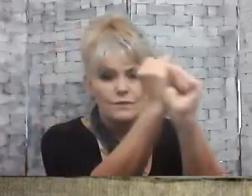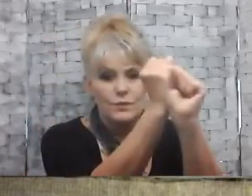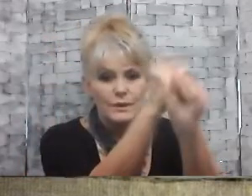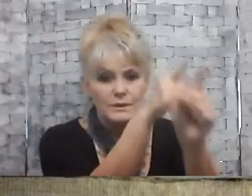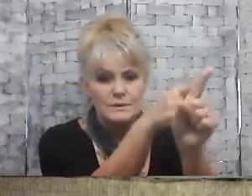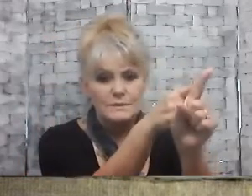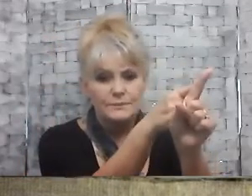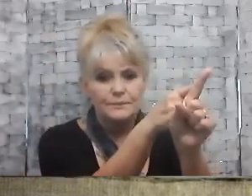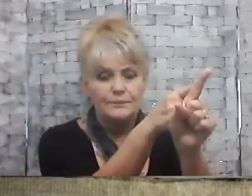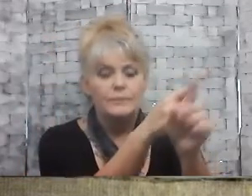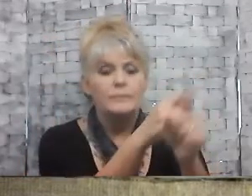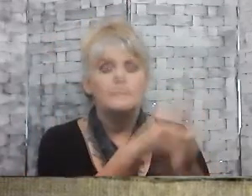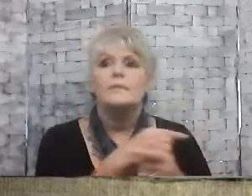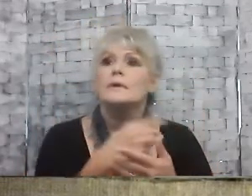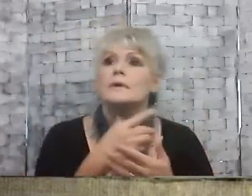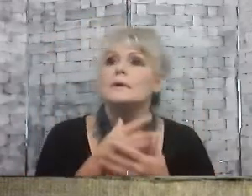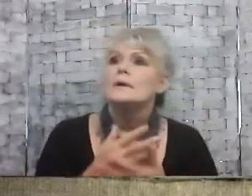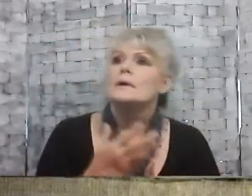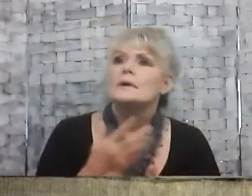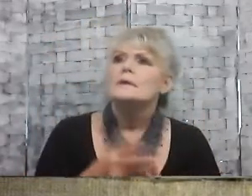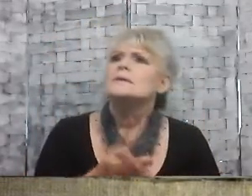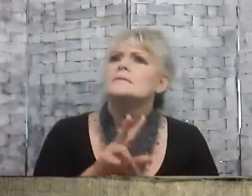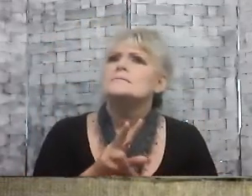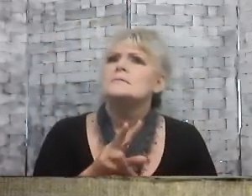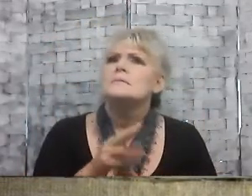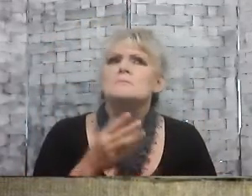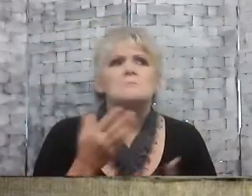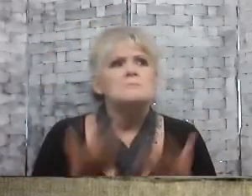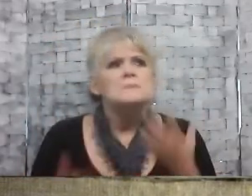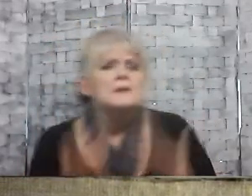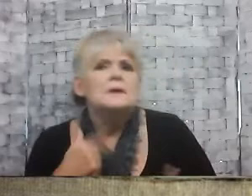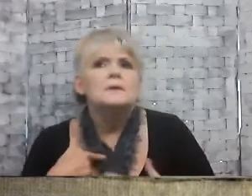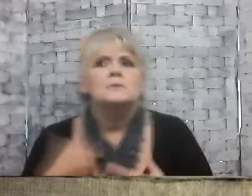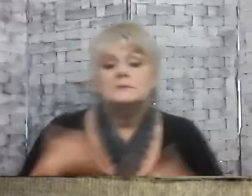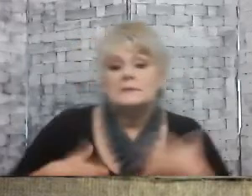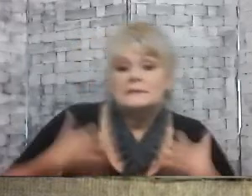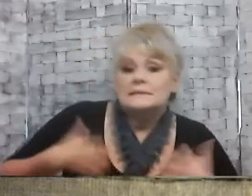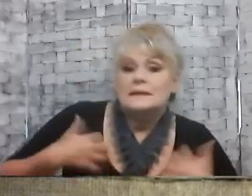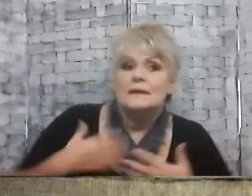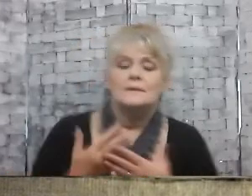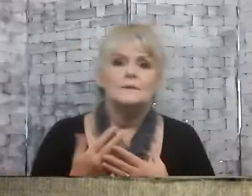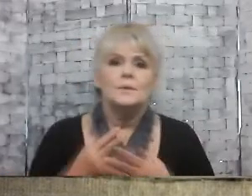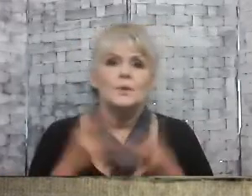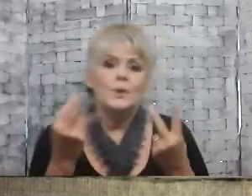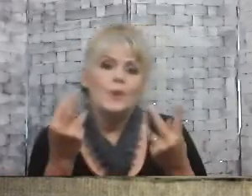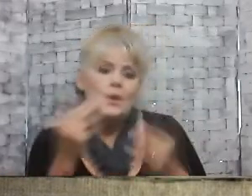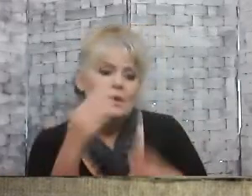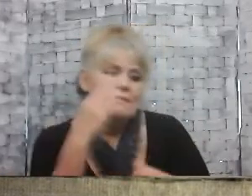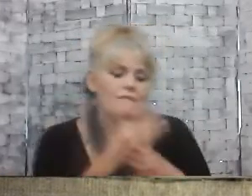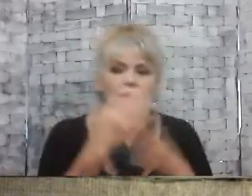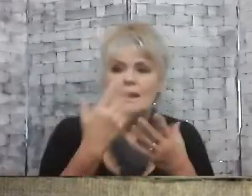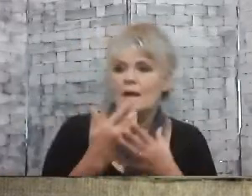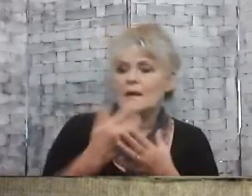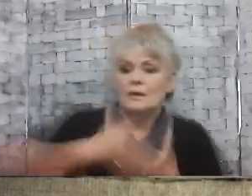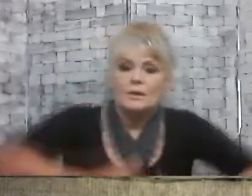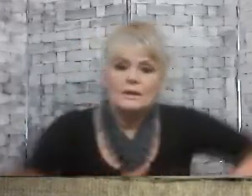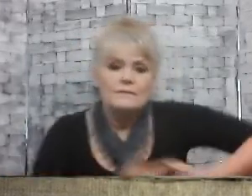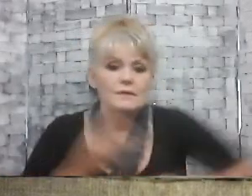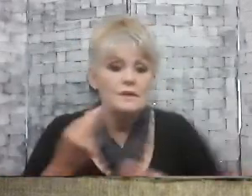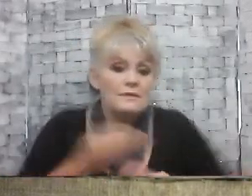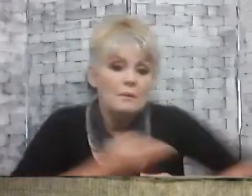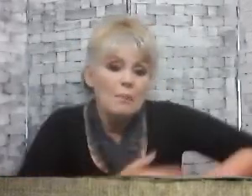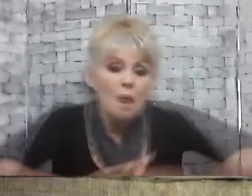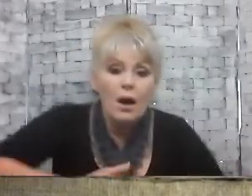as ons in iets groots ingaan, iets waaroor ons opgewonde is, sê nou maar 'n nuwe werk, of sê nou jy trou, of jy